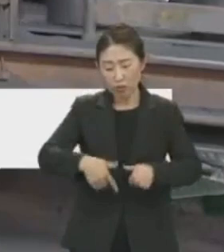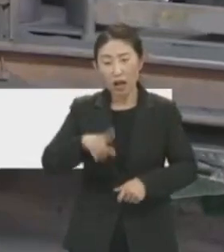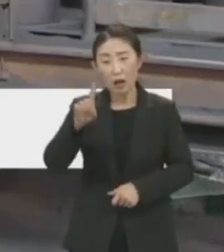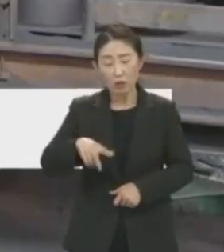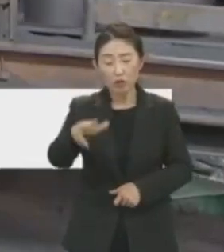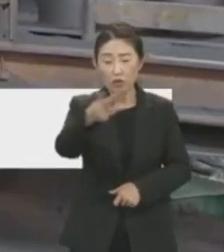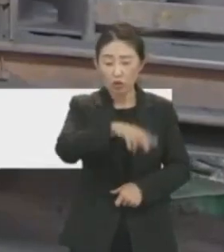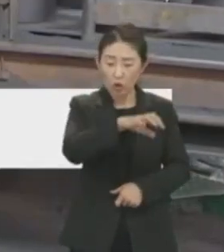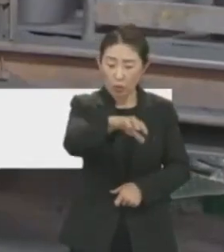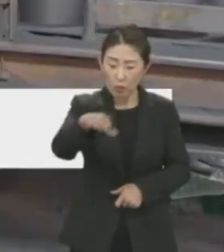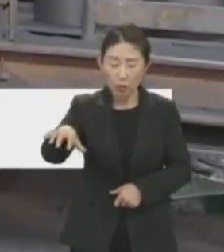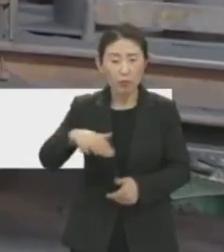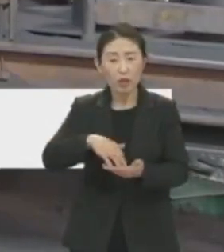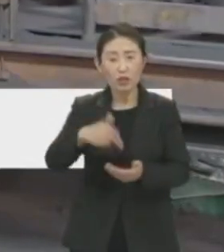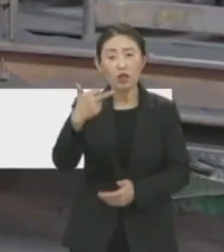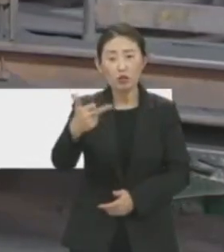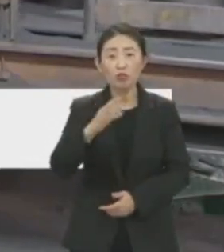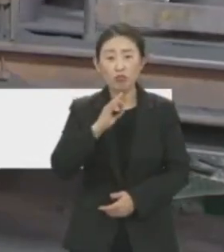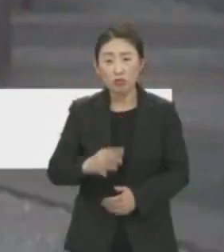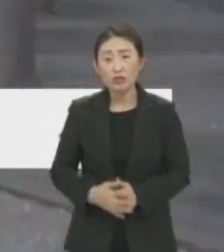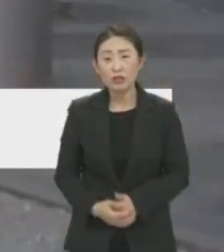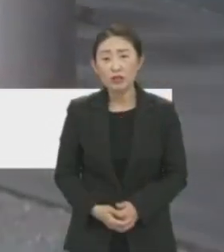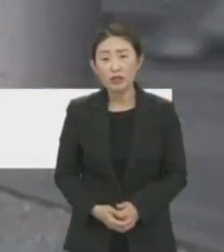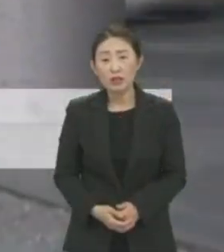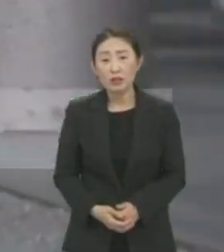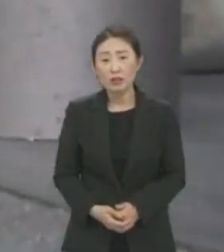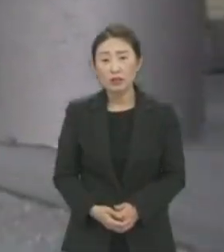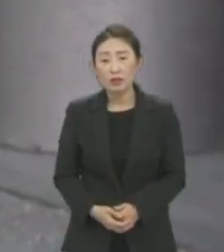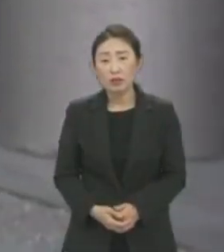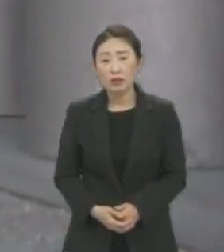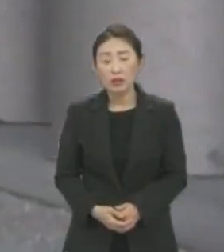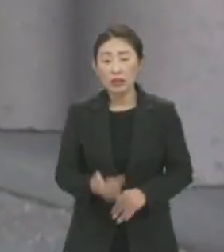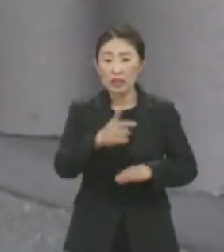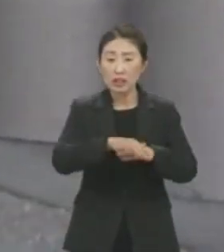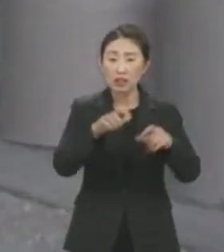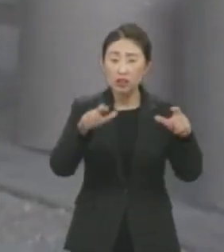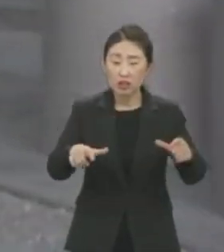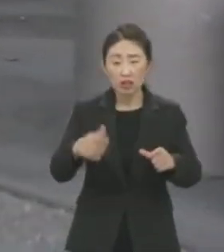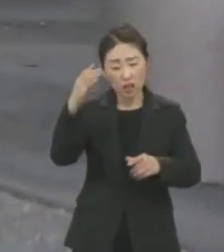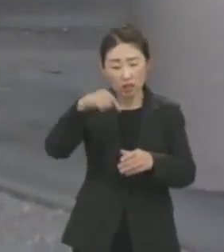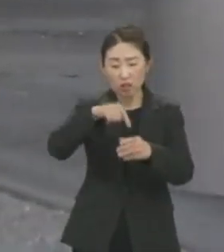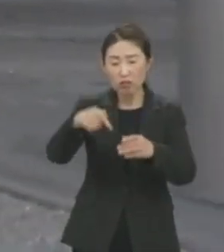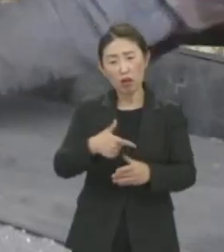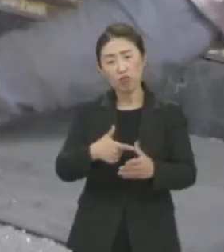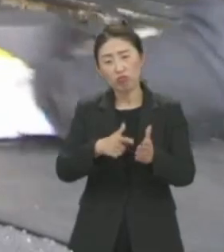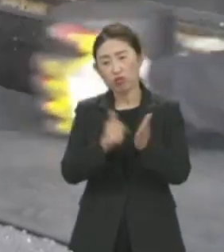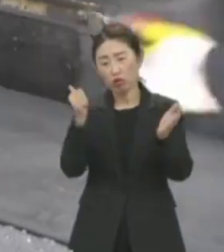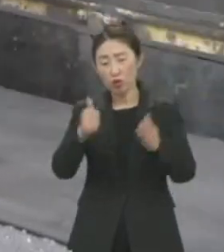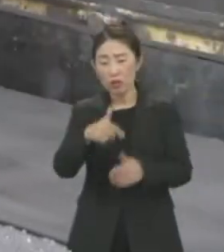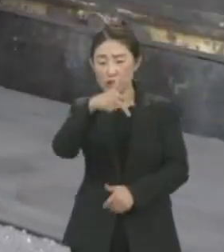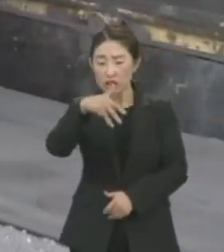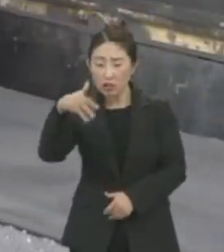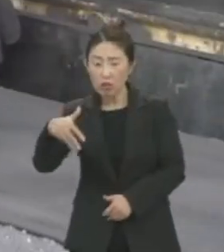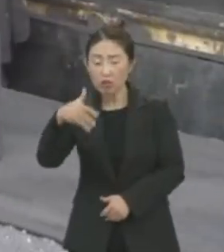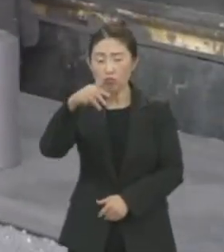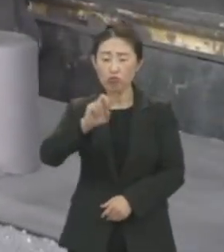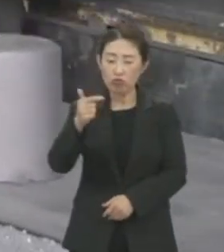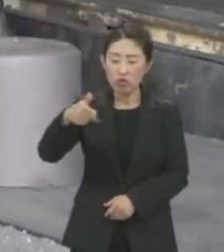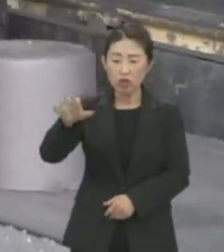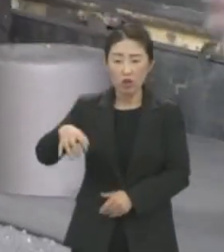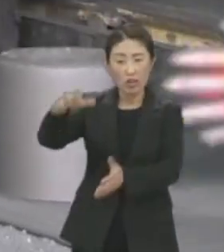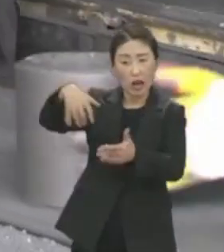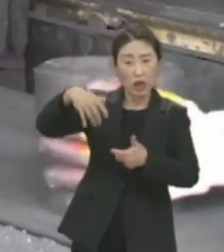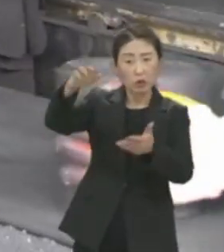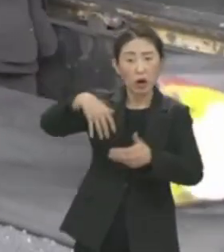곳을 포함해 17곳에 불과합니다. 그러다 보니 대전에서 부족한 연탄을 제천, 문경 등 타 지역에서